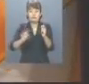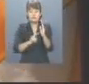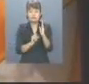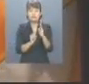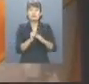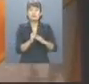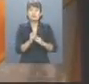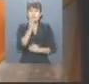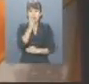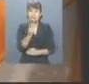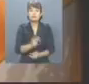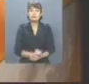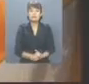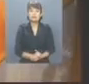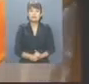ะ